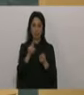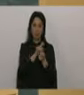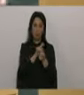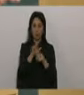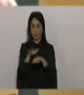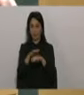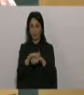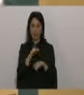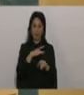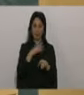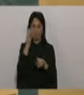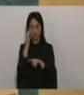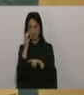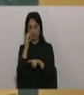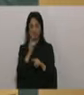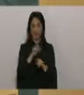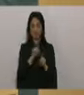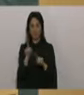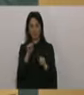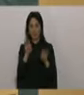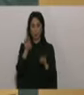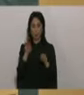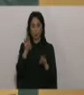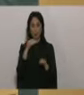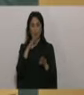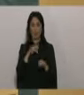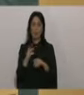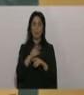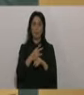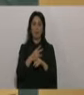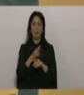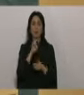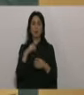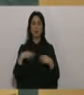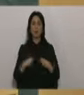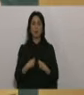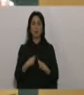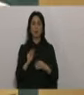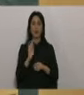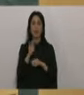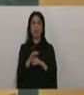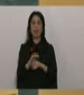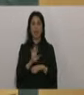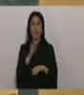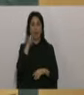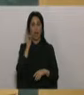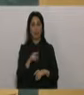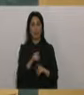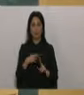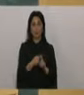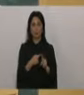კეთილის, თეთრის და შავის, ვინ ვიზე უკეთესია. ამ მავნებლობას სამწუხაროდ ისიც ემატება, რომ არაკომპეტენტურები